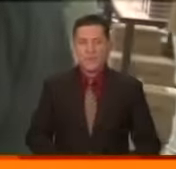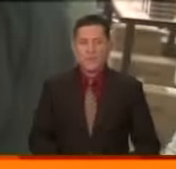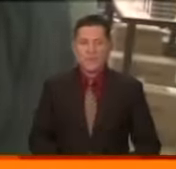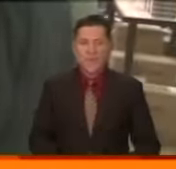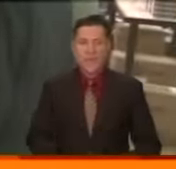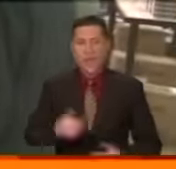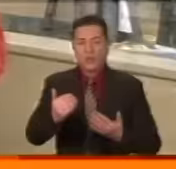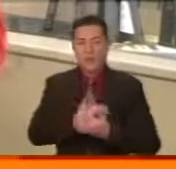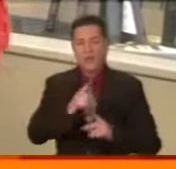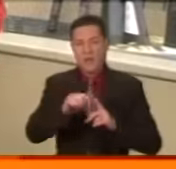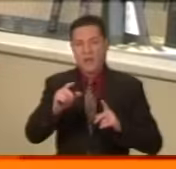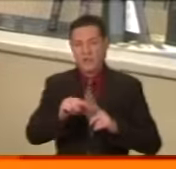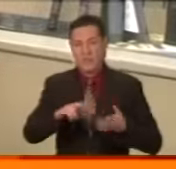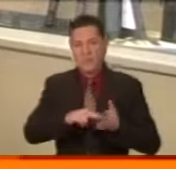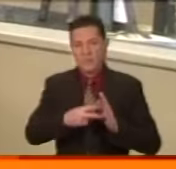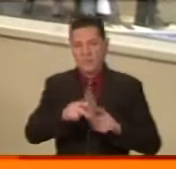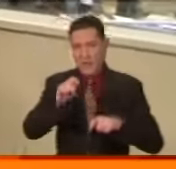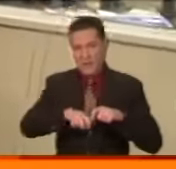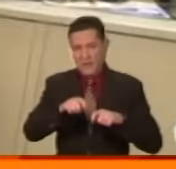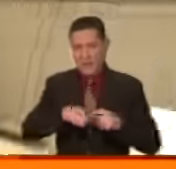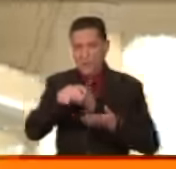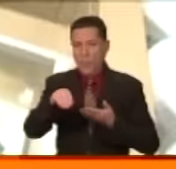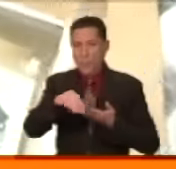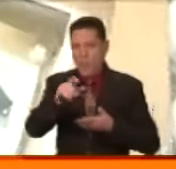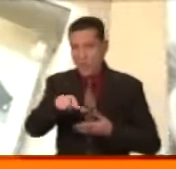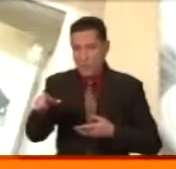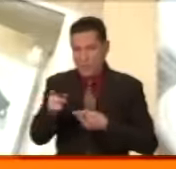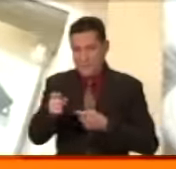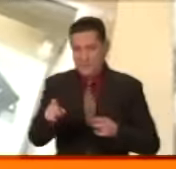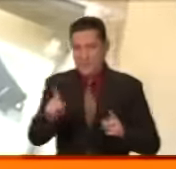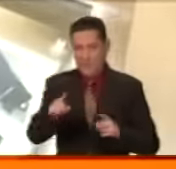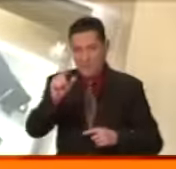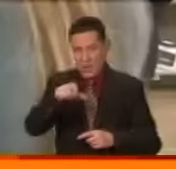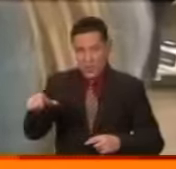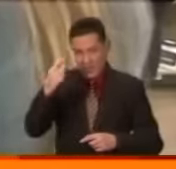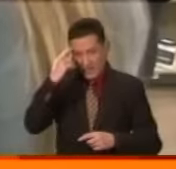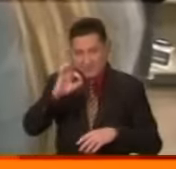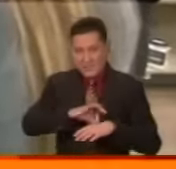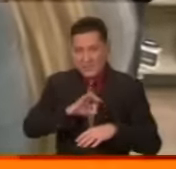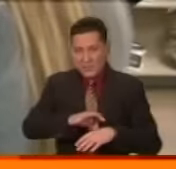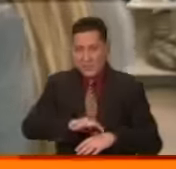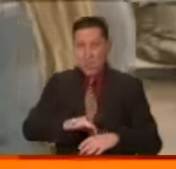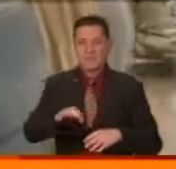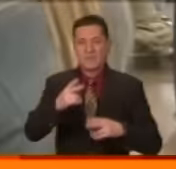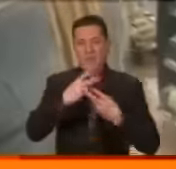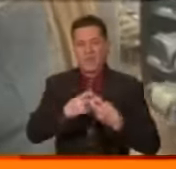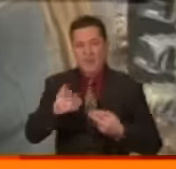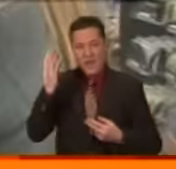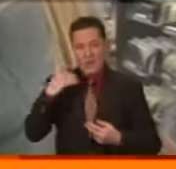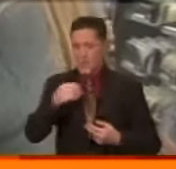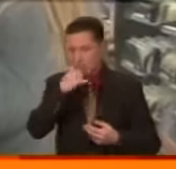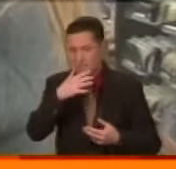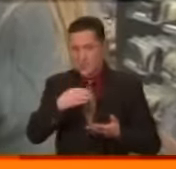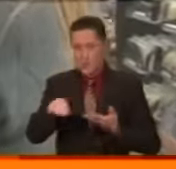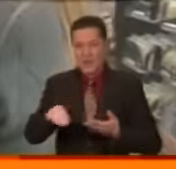правила передбачають ретельнішу перевірку покупців, аби люди з кримінальним минулим та психічними розладами не змогли придбати зброю. А